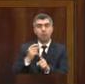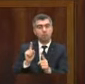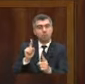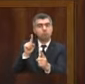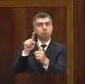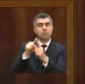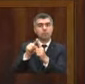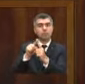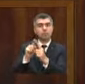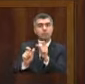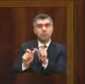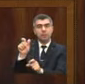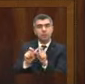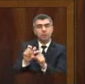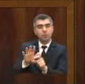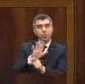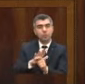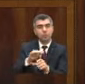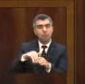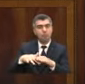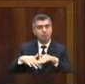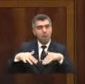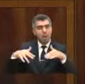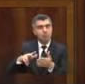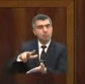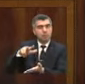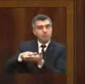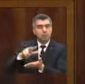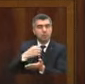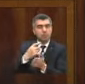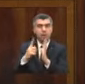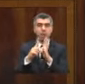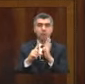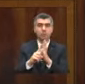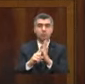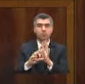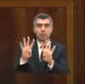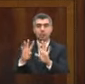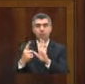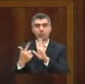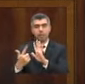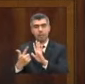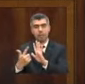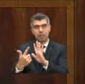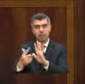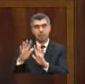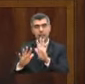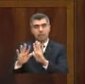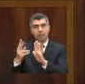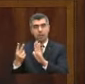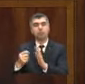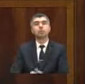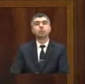منظومة الاستهداف، فقد صادق البرلمان على القانون رقم 72/18 المتعلق بمنظومة استهداف